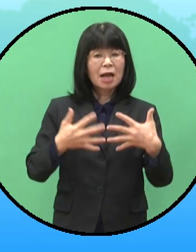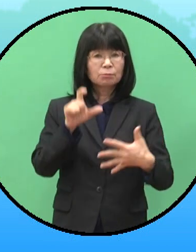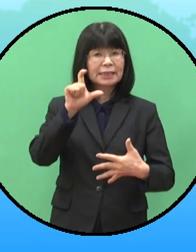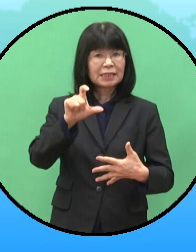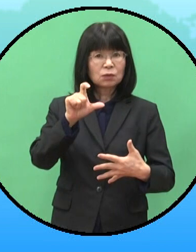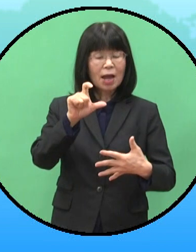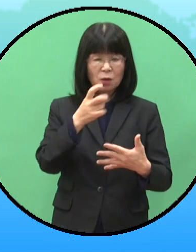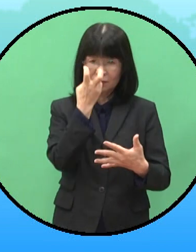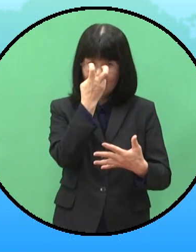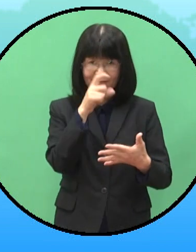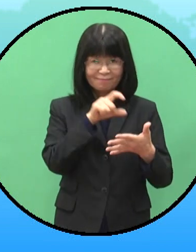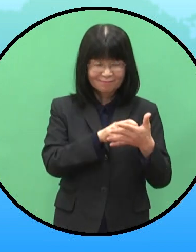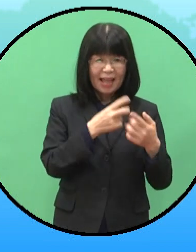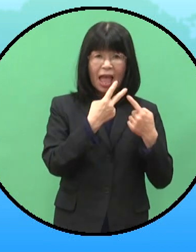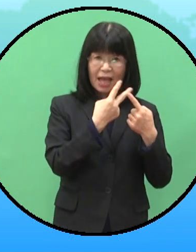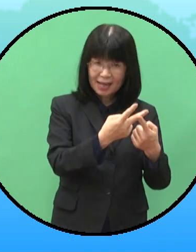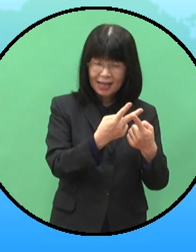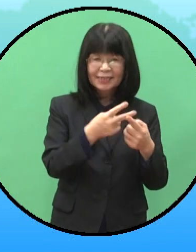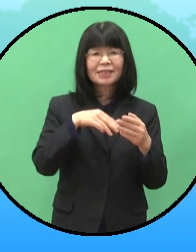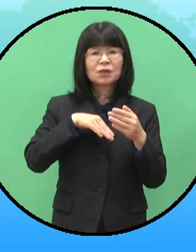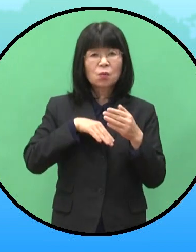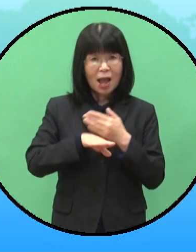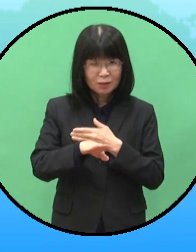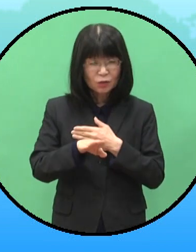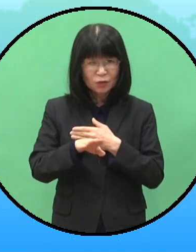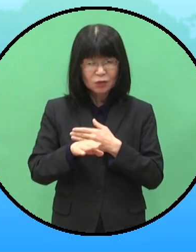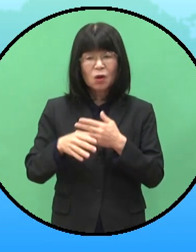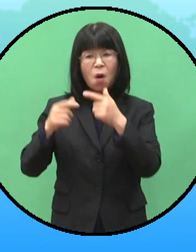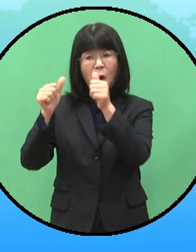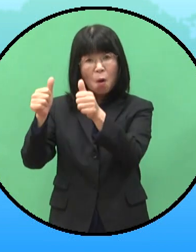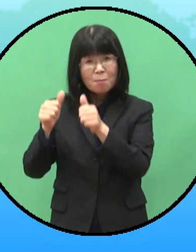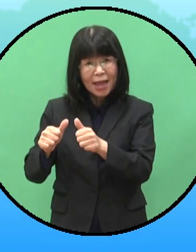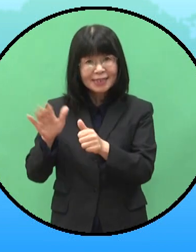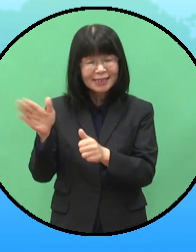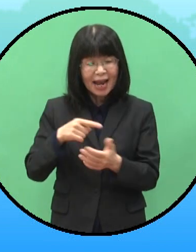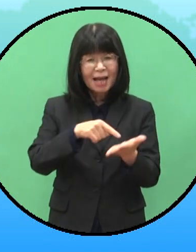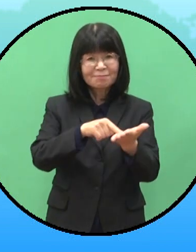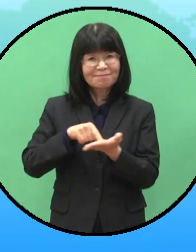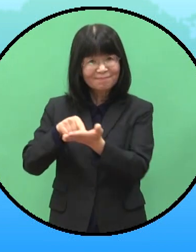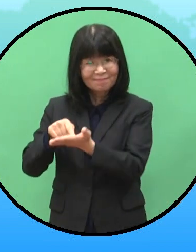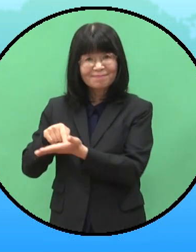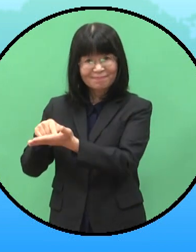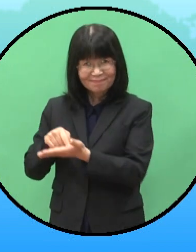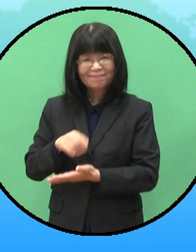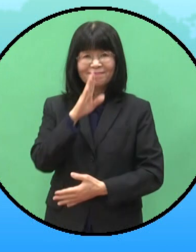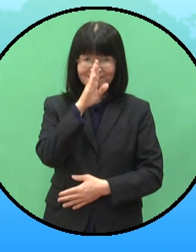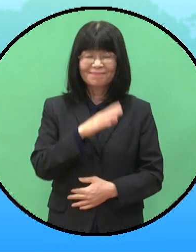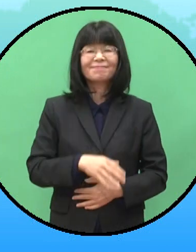ードをチェックしてはがき、ファックス、番組ホームページからご応募ください。